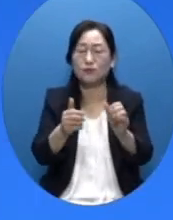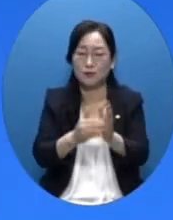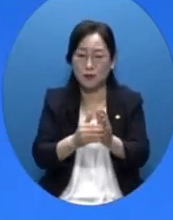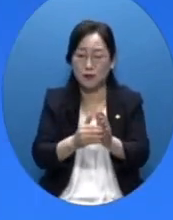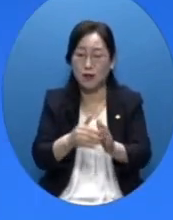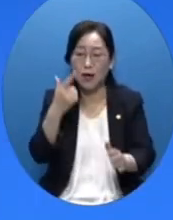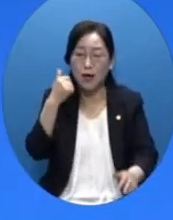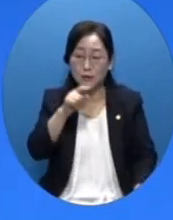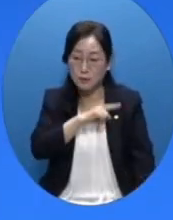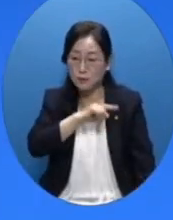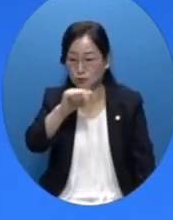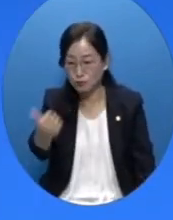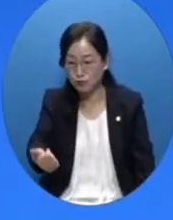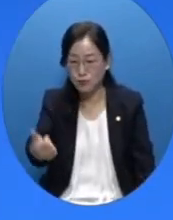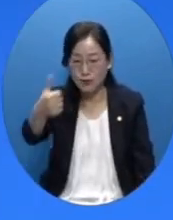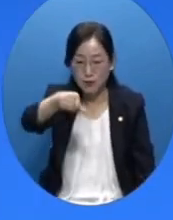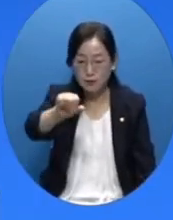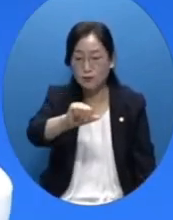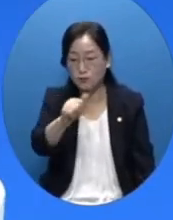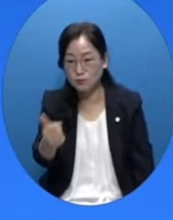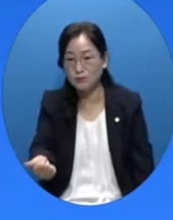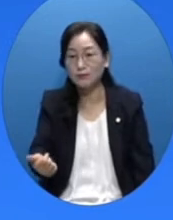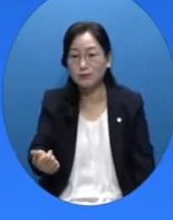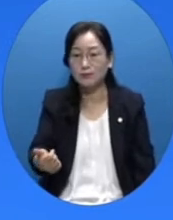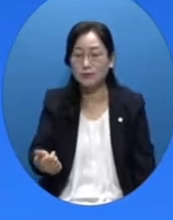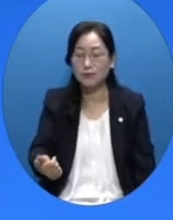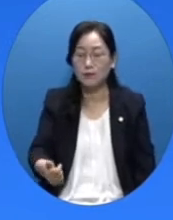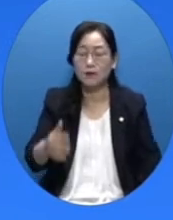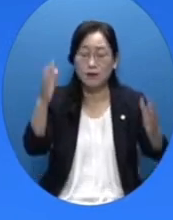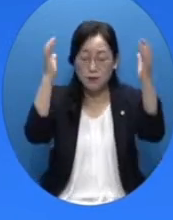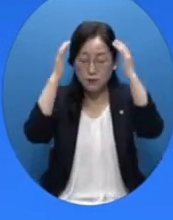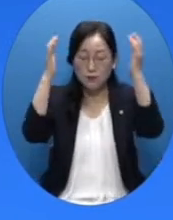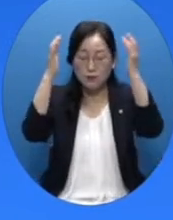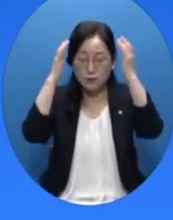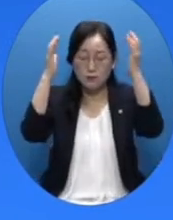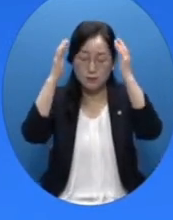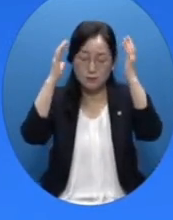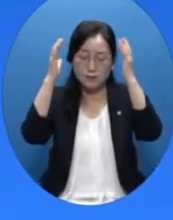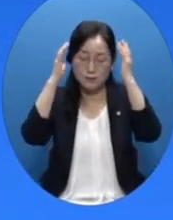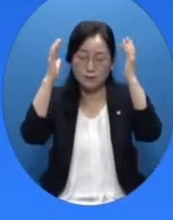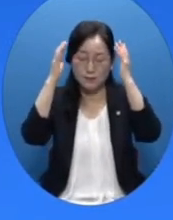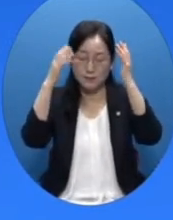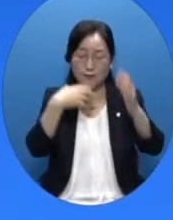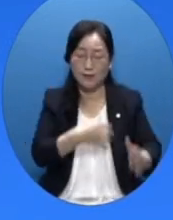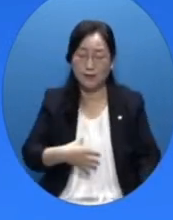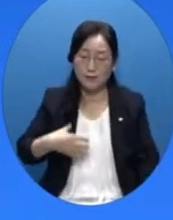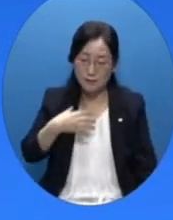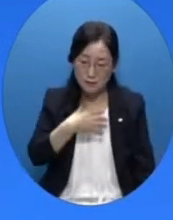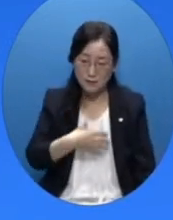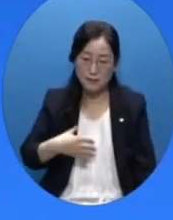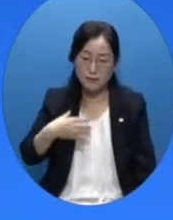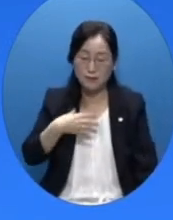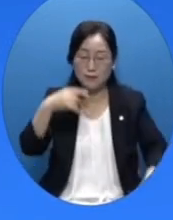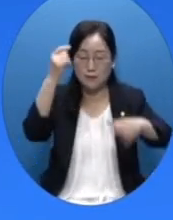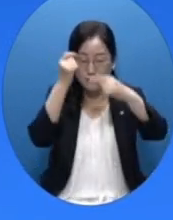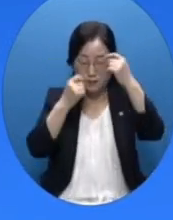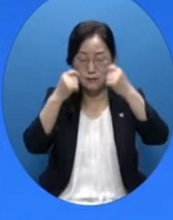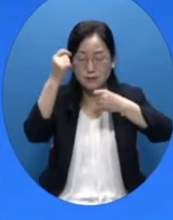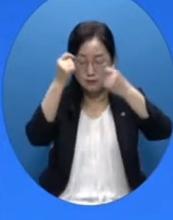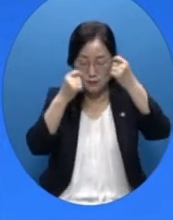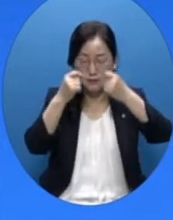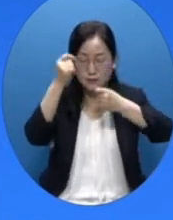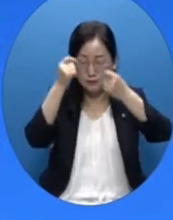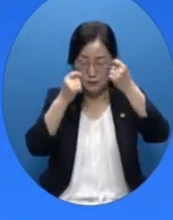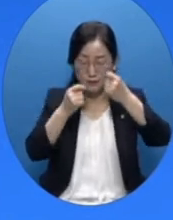아들 잃고 말할 수 없는 고통과 괴로움 슬픔 속에서